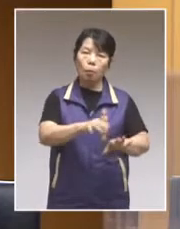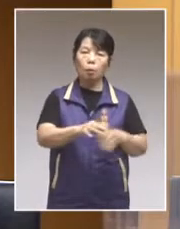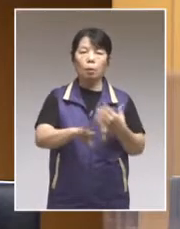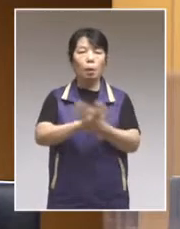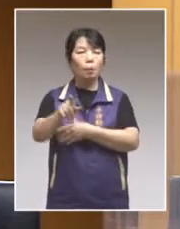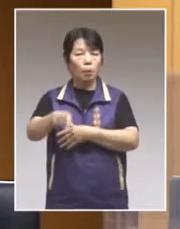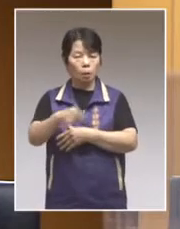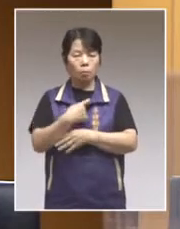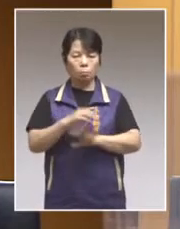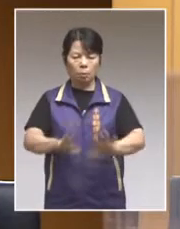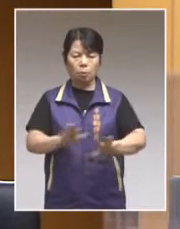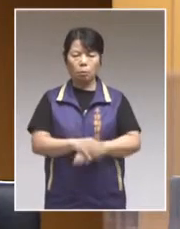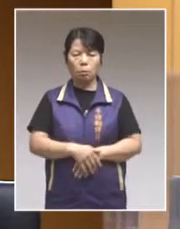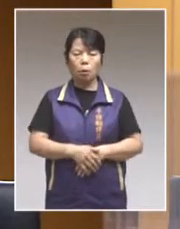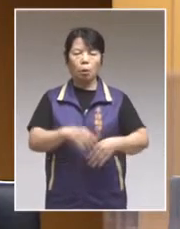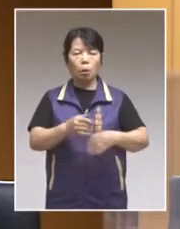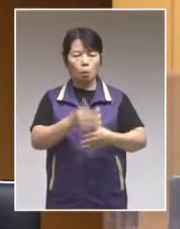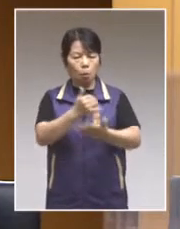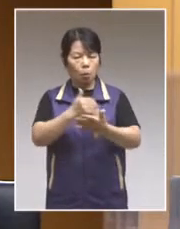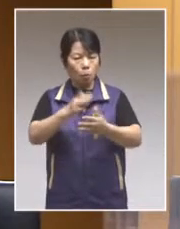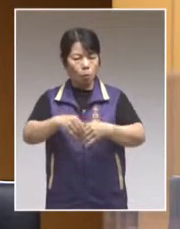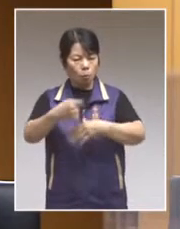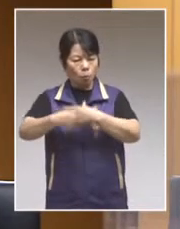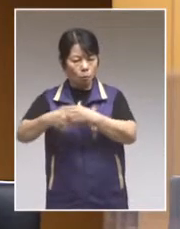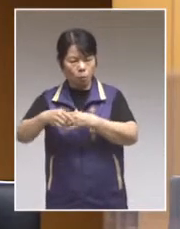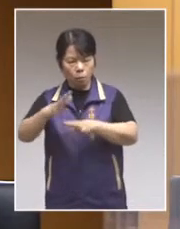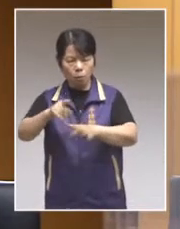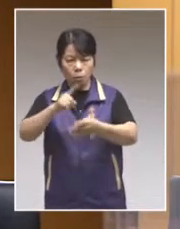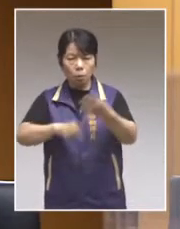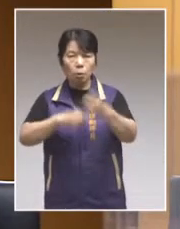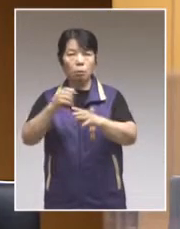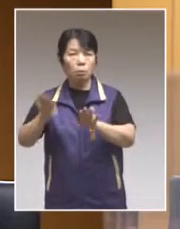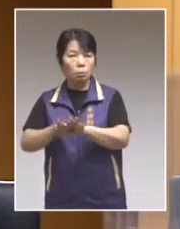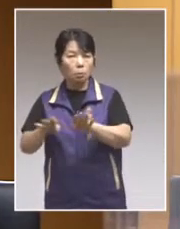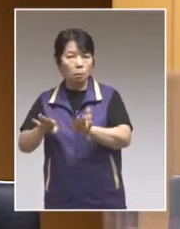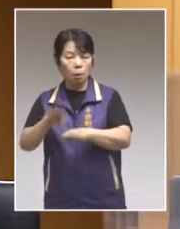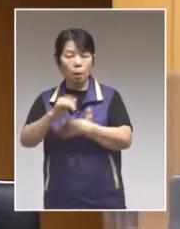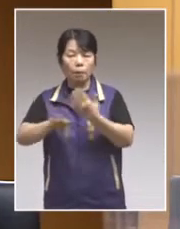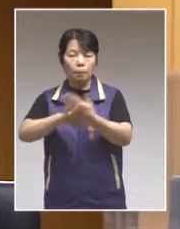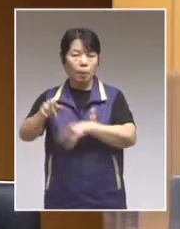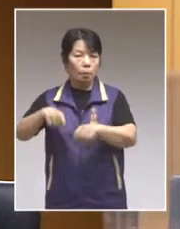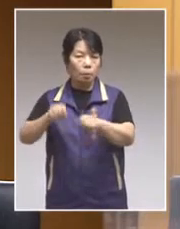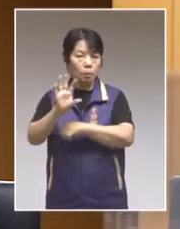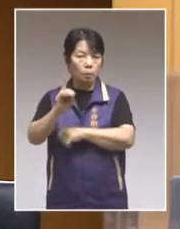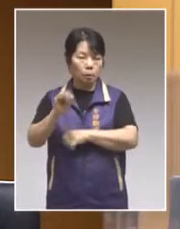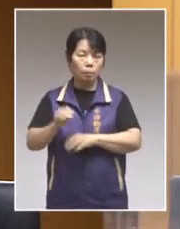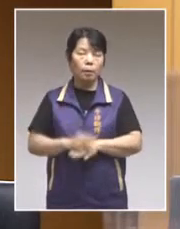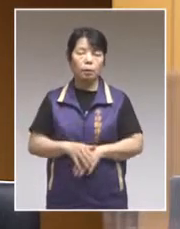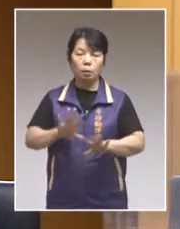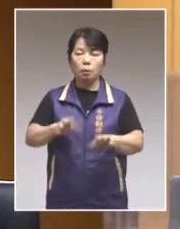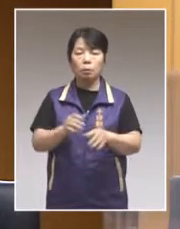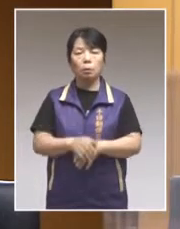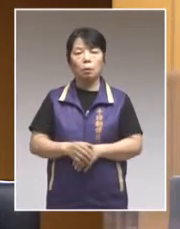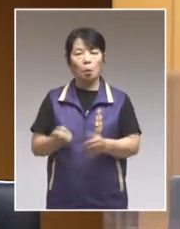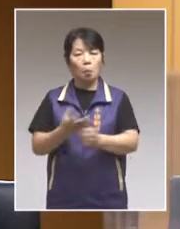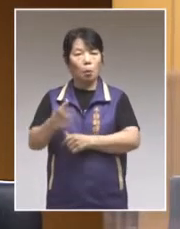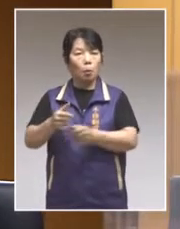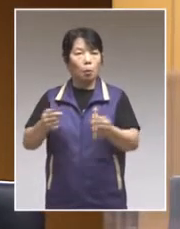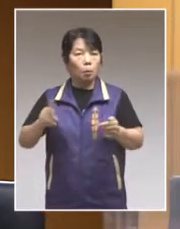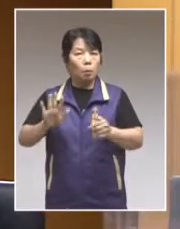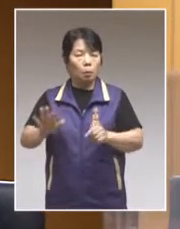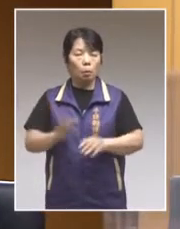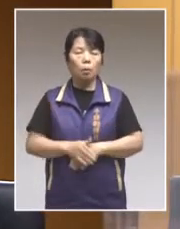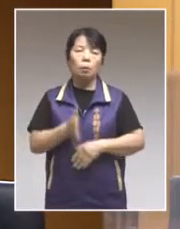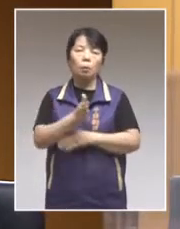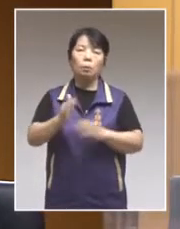是因为现在疫情大爆发，很难确定感染是否和职场有关，请问有没有新的配套？那另外市长也想请教市长